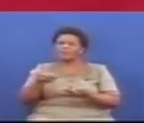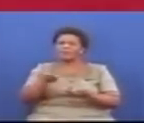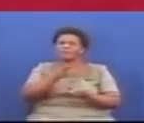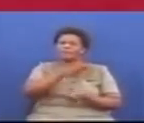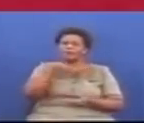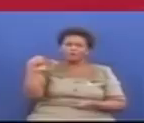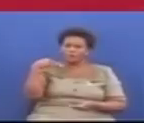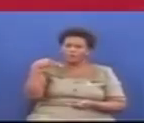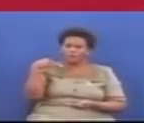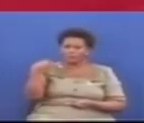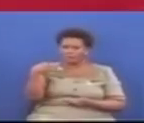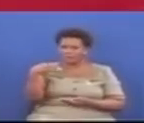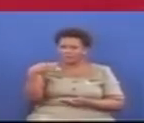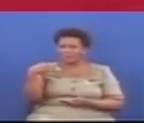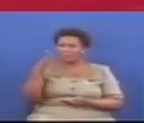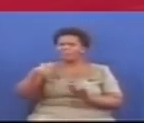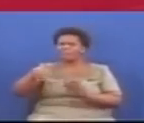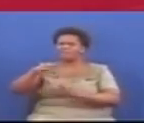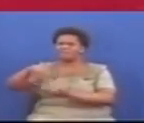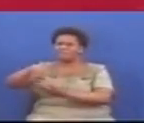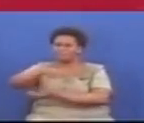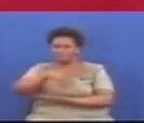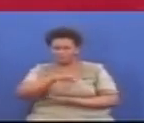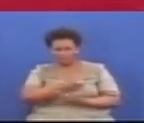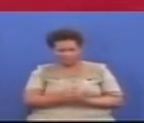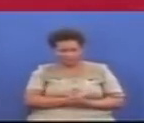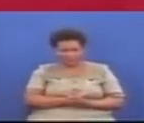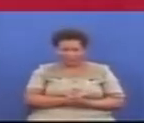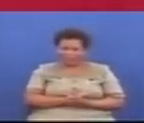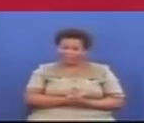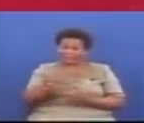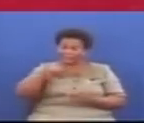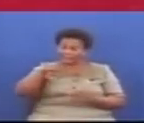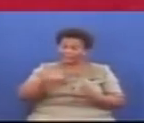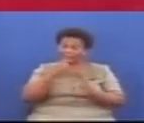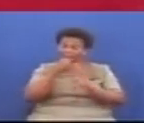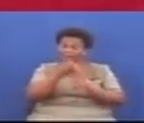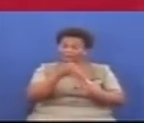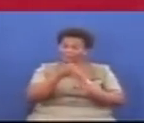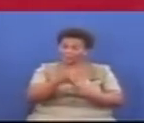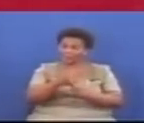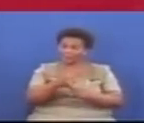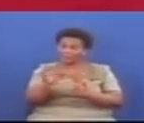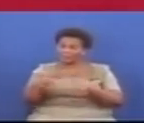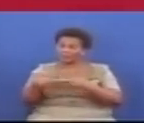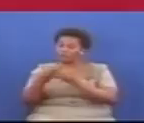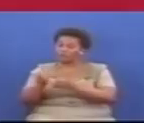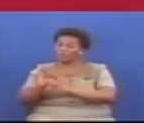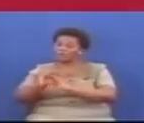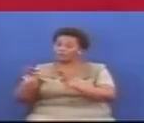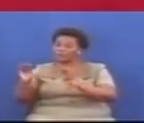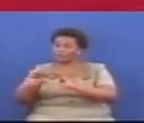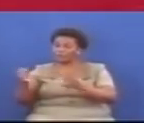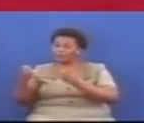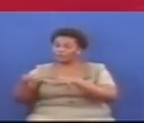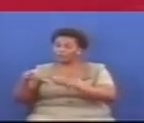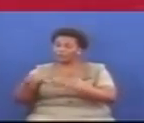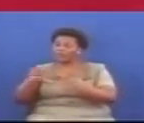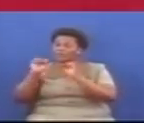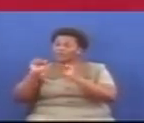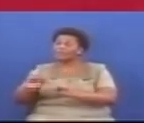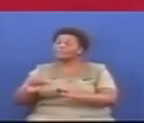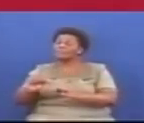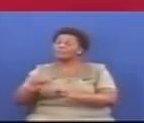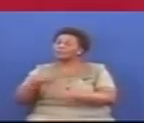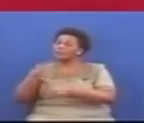lazima. Kwa niendelea kusisitiza kwamba utaratibu wetu wa kutoaji elimu kwa bodaboda utilie manani na mkazo